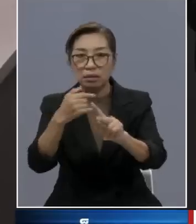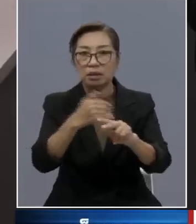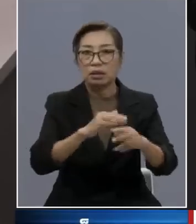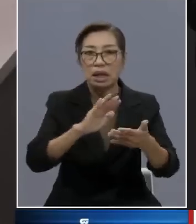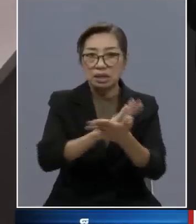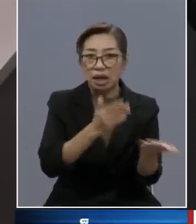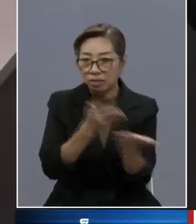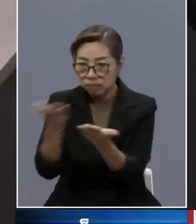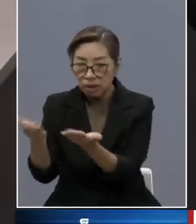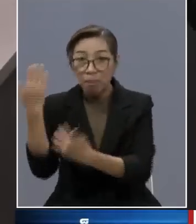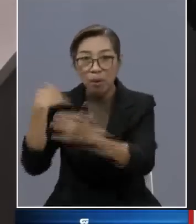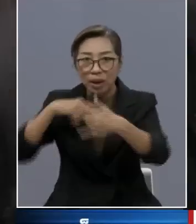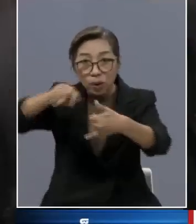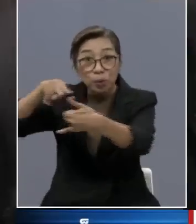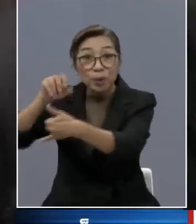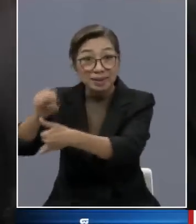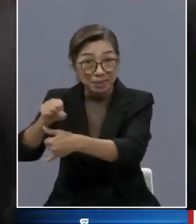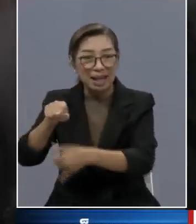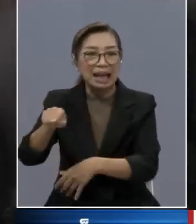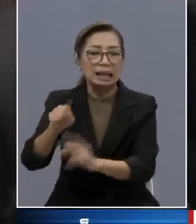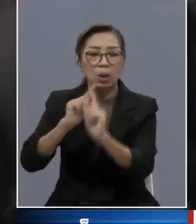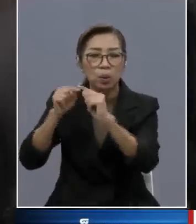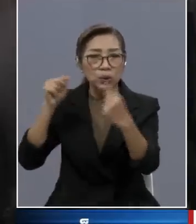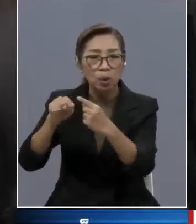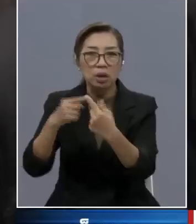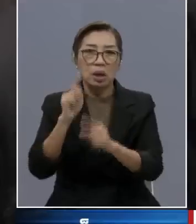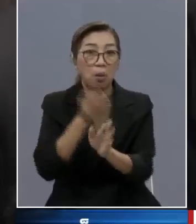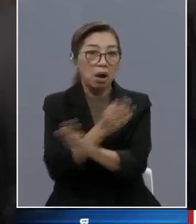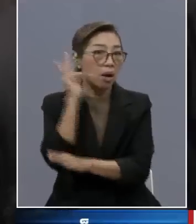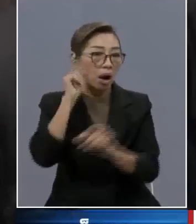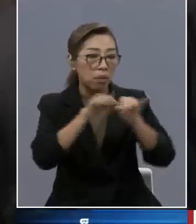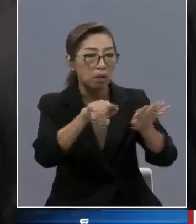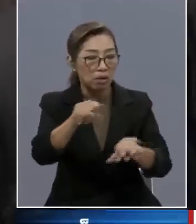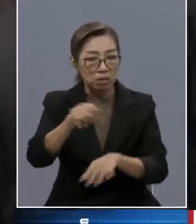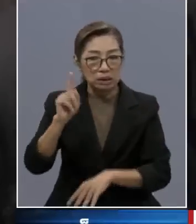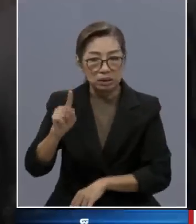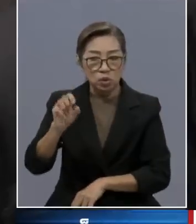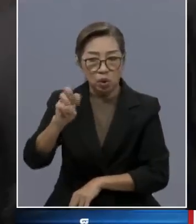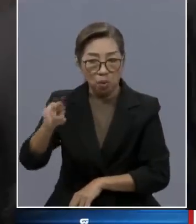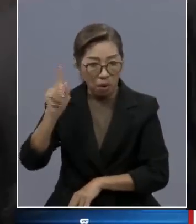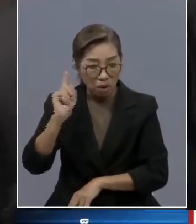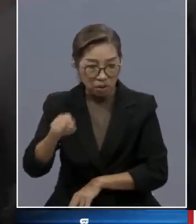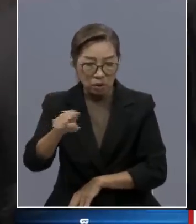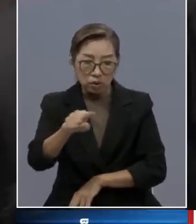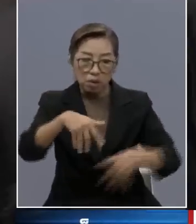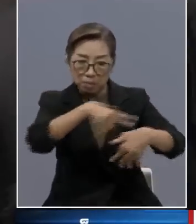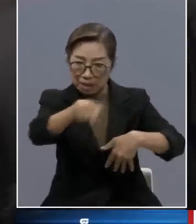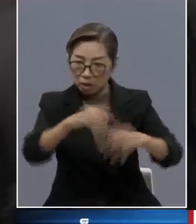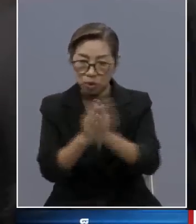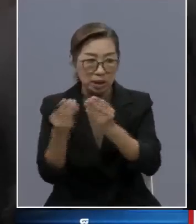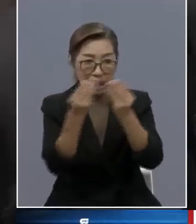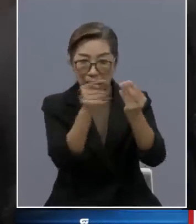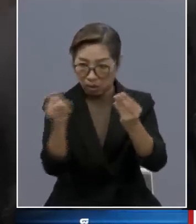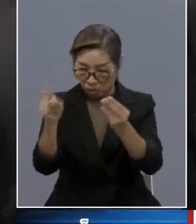ะครับที่เขาเผยแพร่ข้อความมาก่อนหน้านี้แล้วนะครับว่าสว.ต้องไม่สวนมติประชาชนแล้วเขาไปรวมตัวกันที่